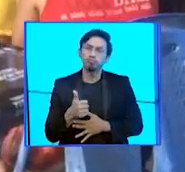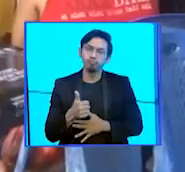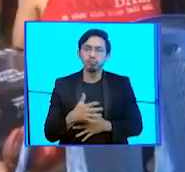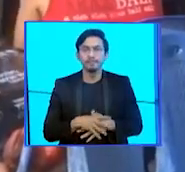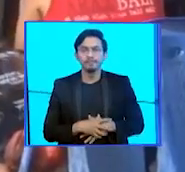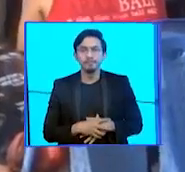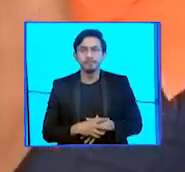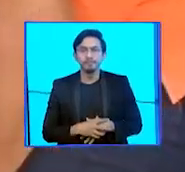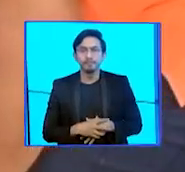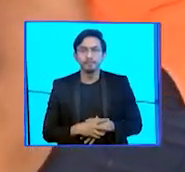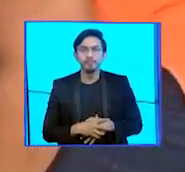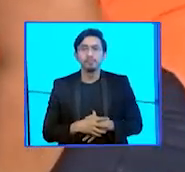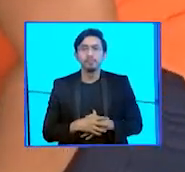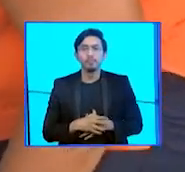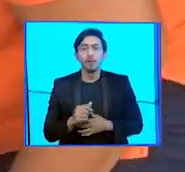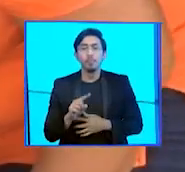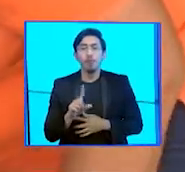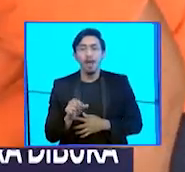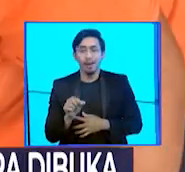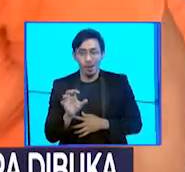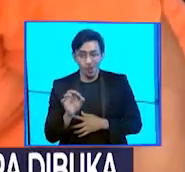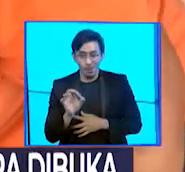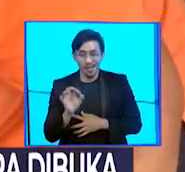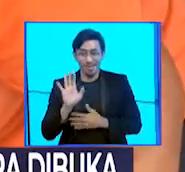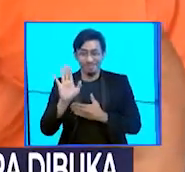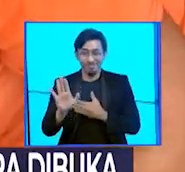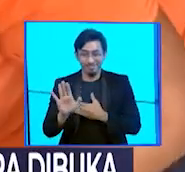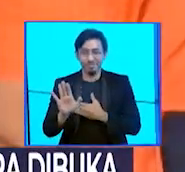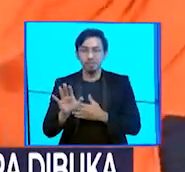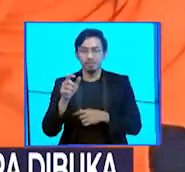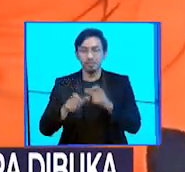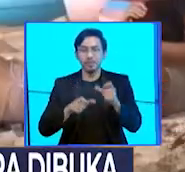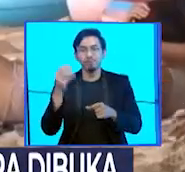Oktober mendatang, Pemprov Bali akan membuka pariwisata untuk wisatawan mancanegara.